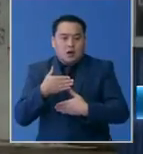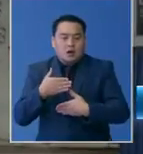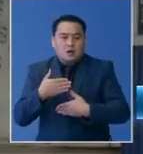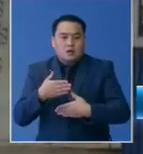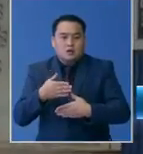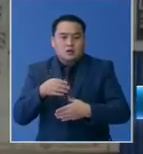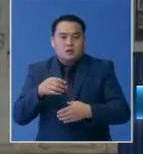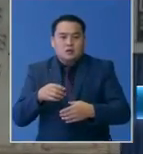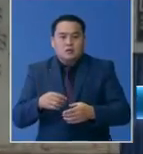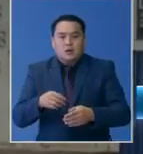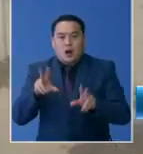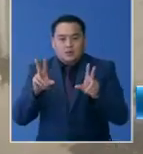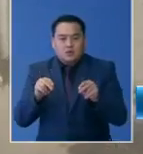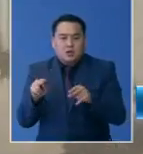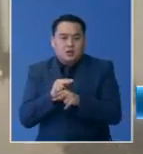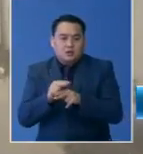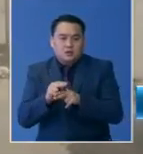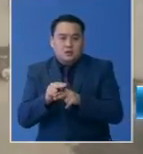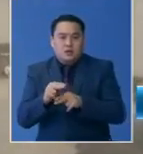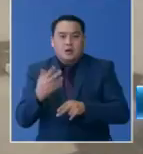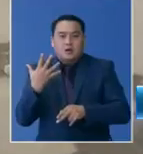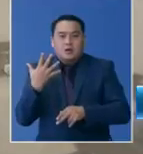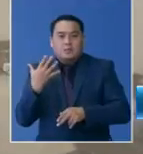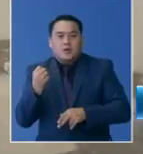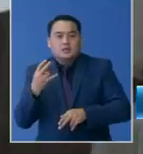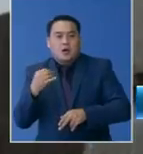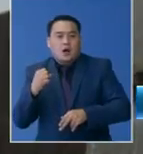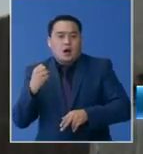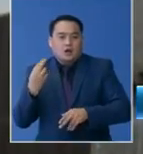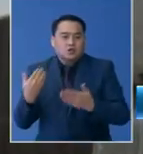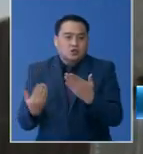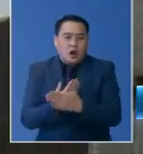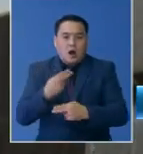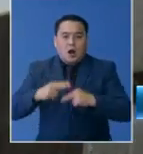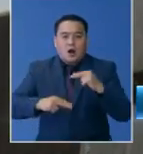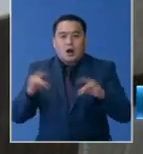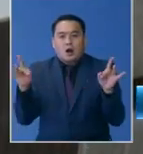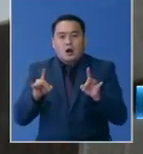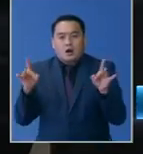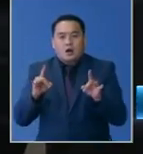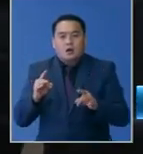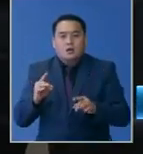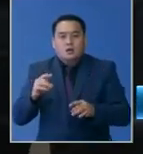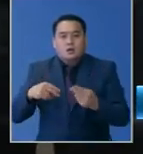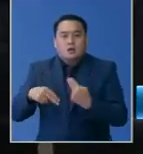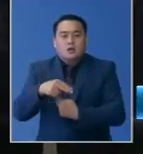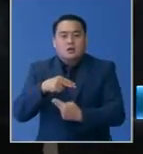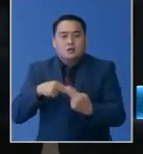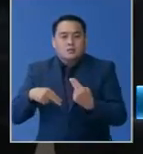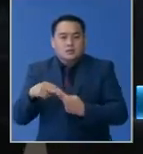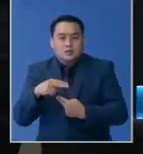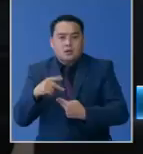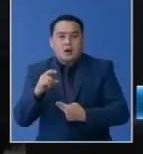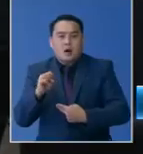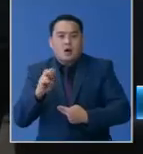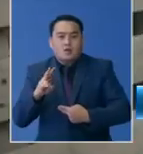ауыздықтауға уағда берді. Ал мына Бесағаш ауылындағы жаңа салынып жатқан мейрамқана жеке кәсіпкер Рахановқа тиесілі.